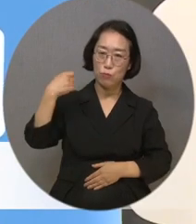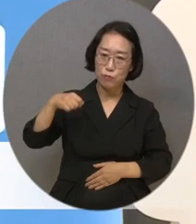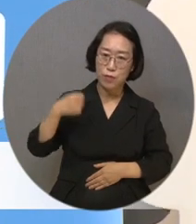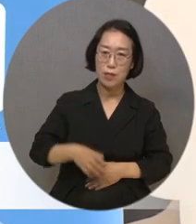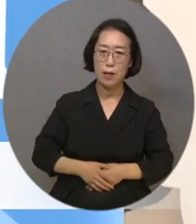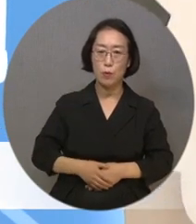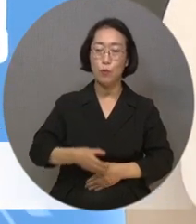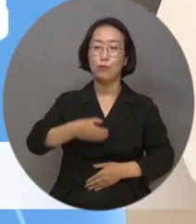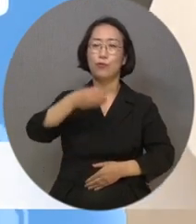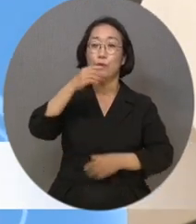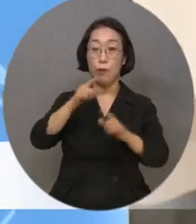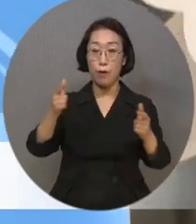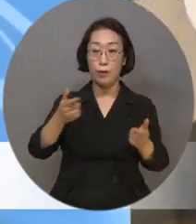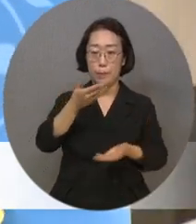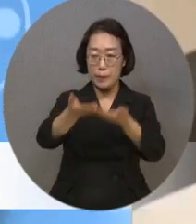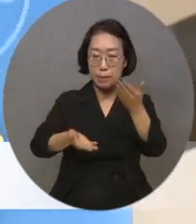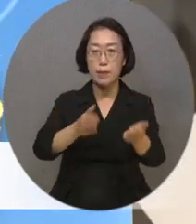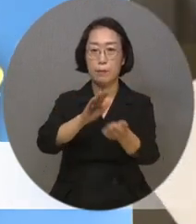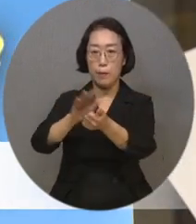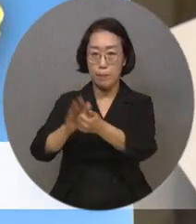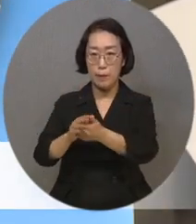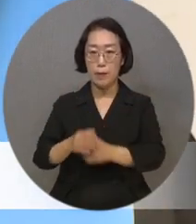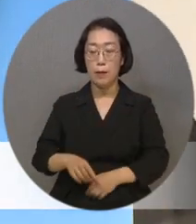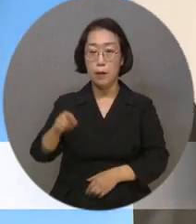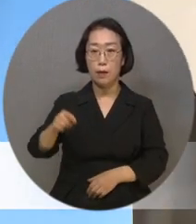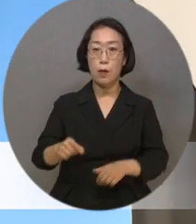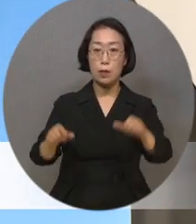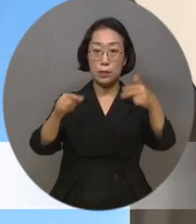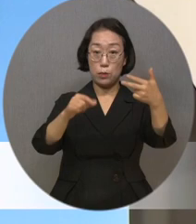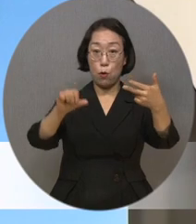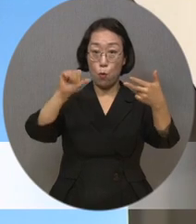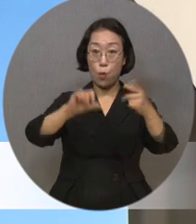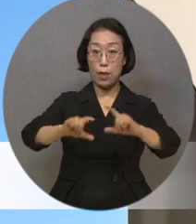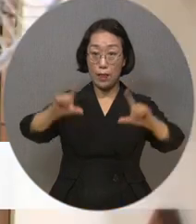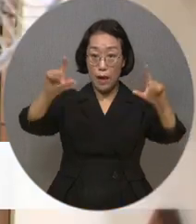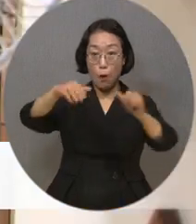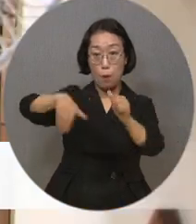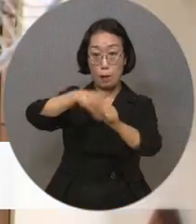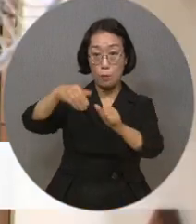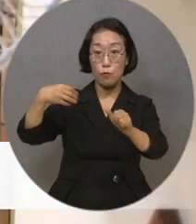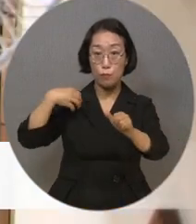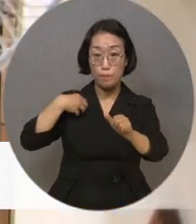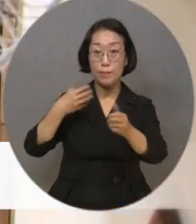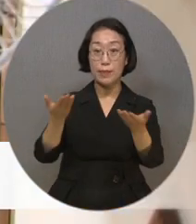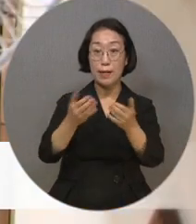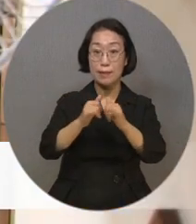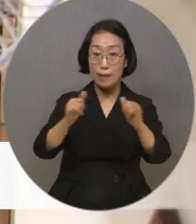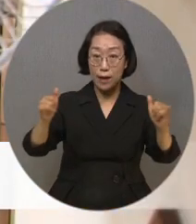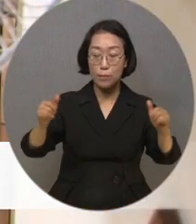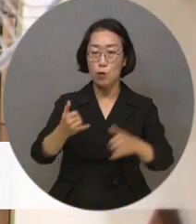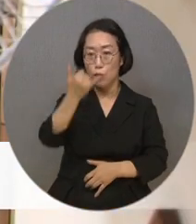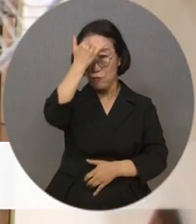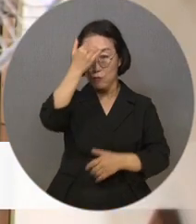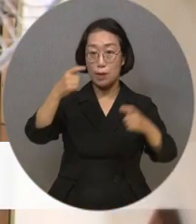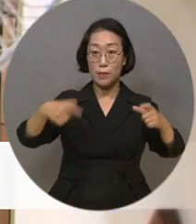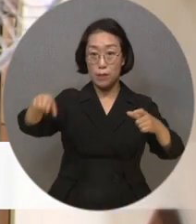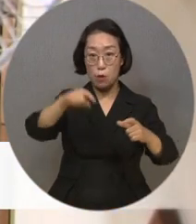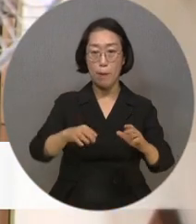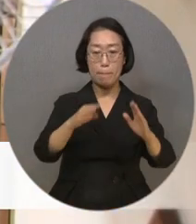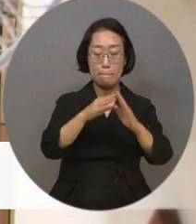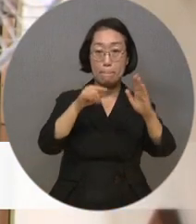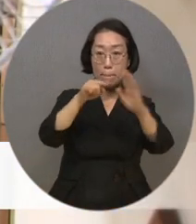대응 물품을 지원합니다. 이와 관련해 지난 5일 환경부 직원들은 충남 천안시 일대에 취약 가구를